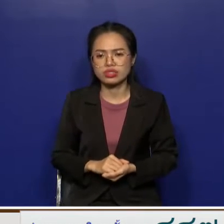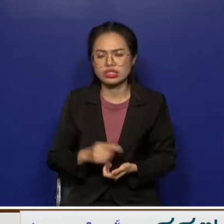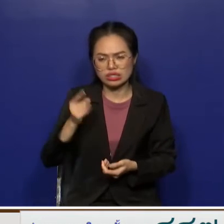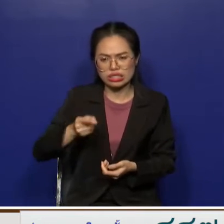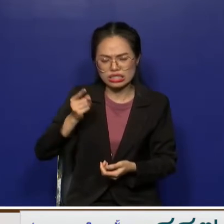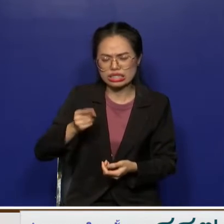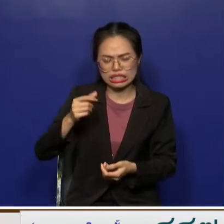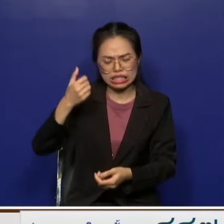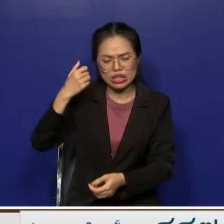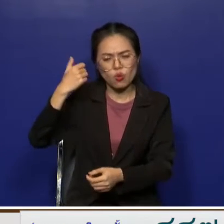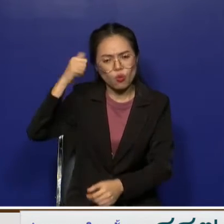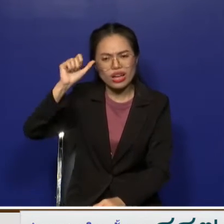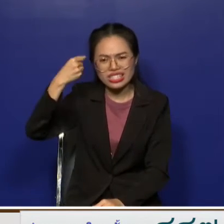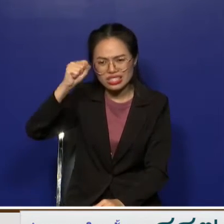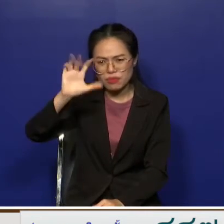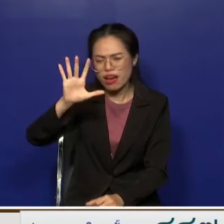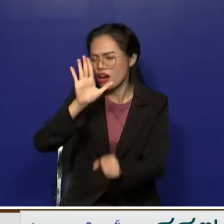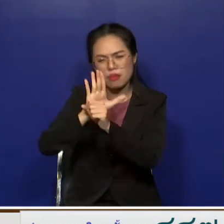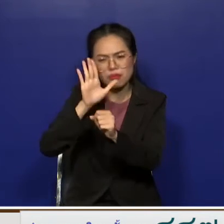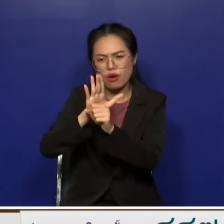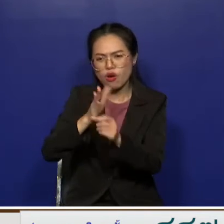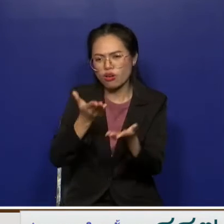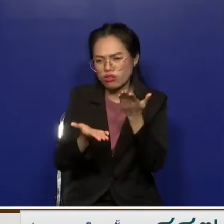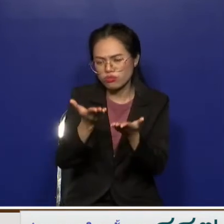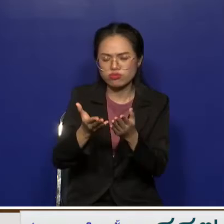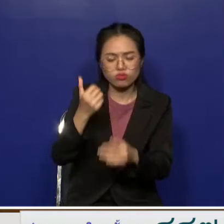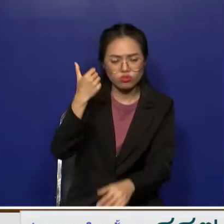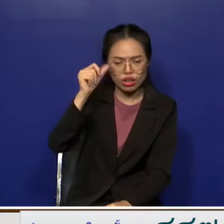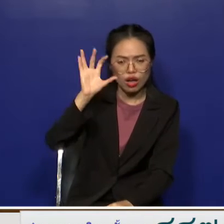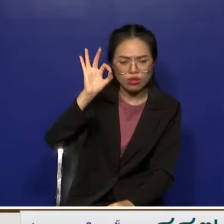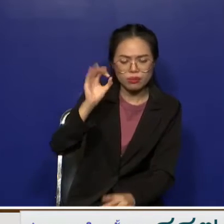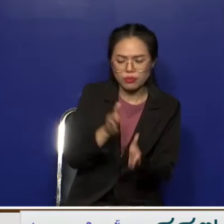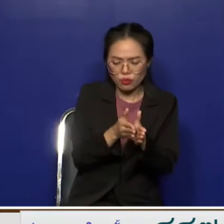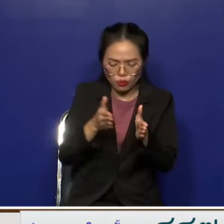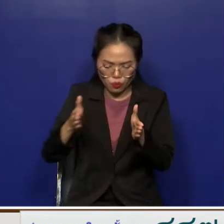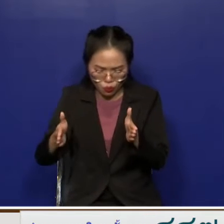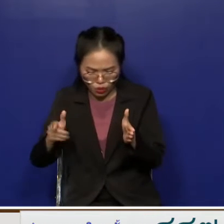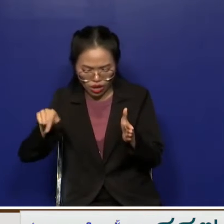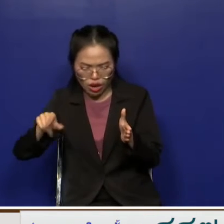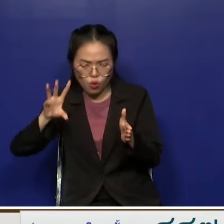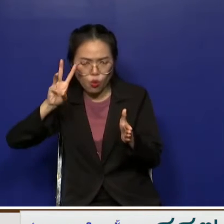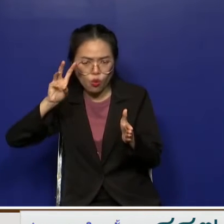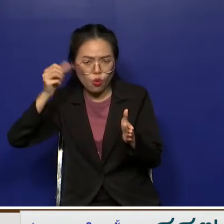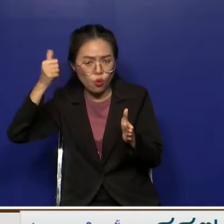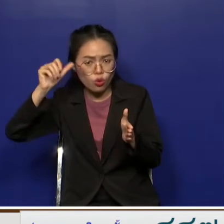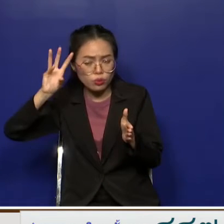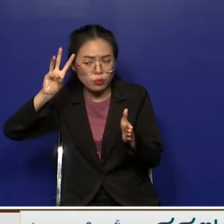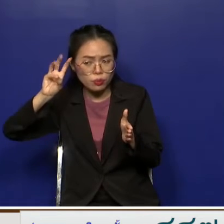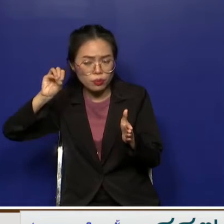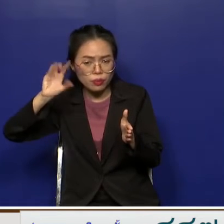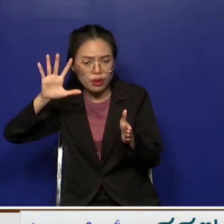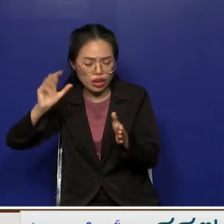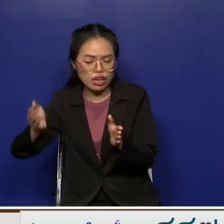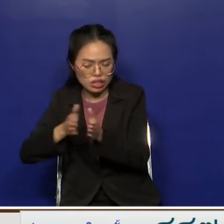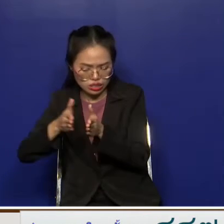15วันก็พอครับแต่โอเคยัง90วันยังมีเหลือครับอีก65วัน65วันทำอะไรครับสิ่งที่สำคัญครับ